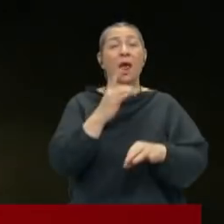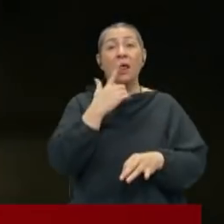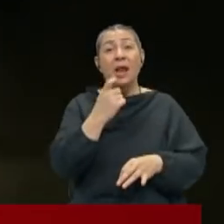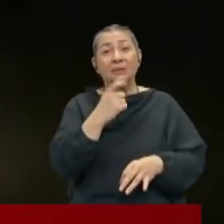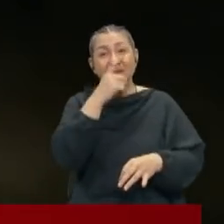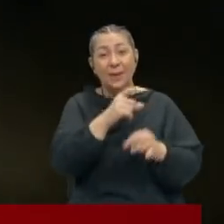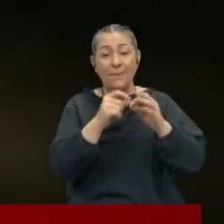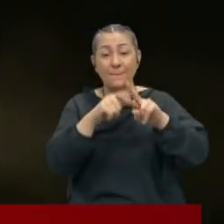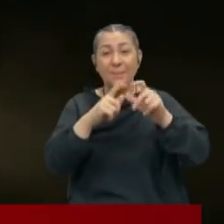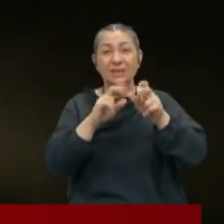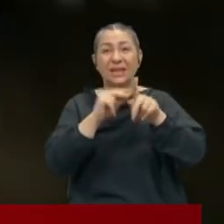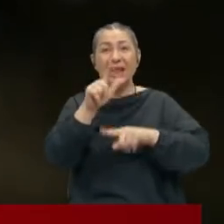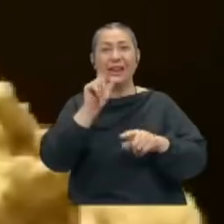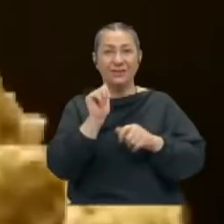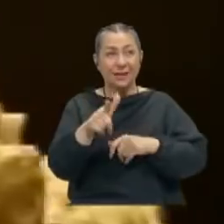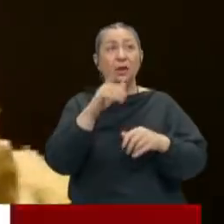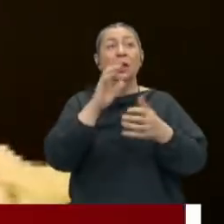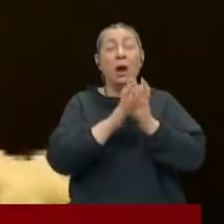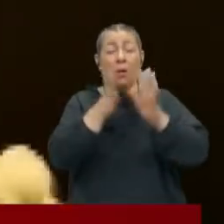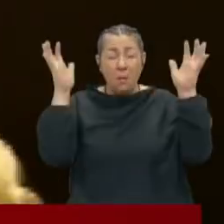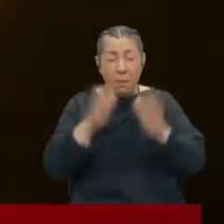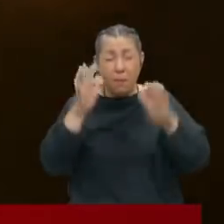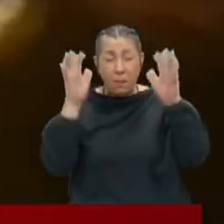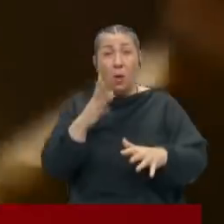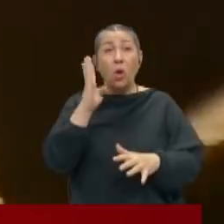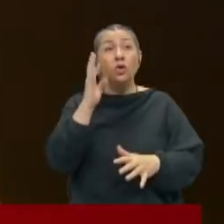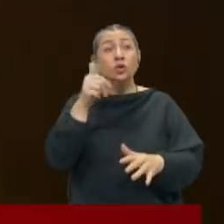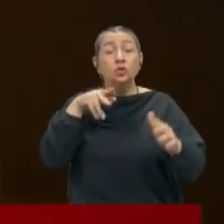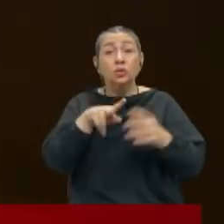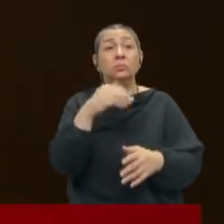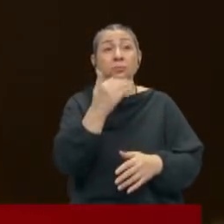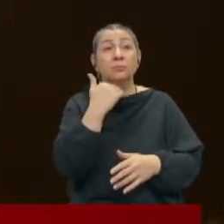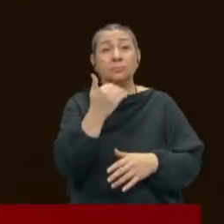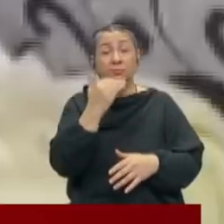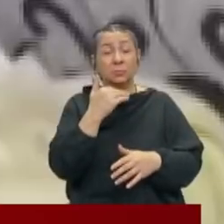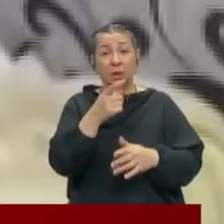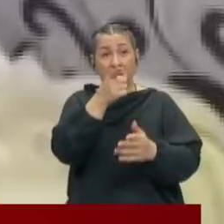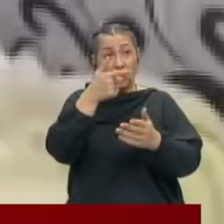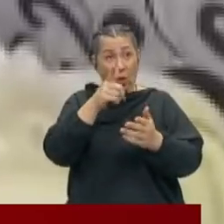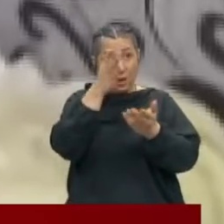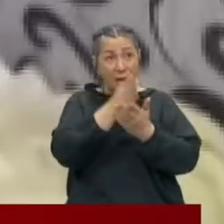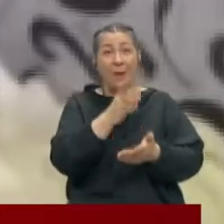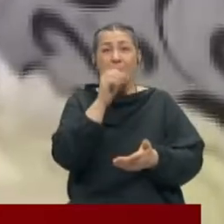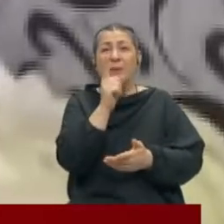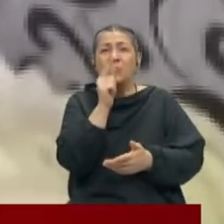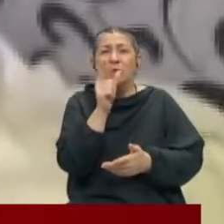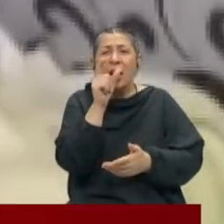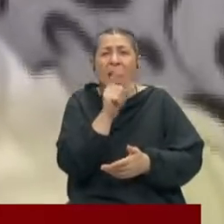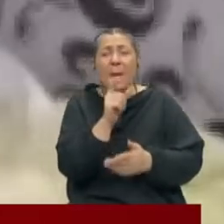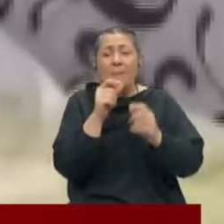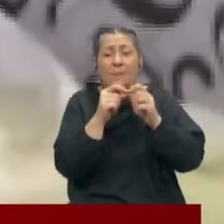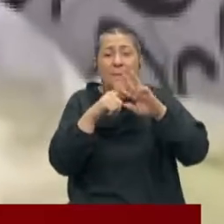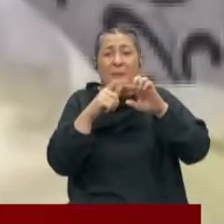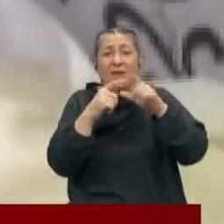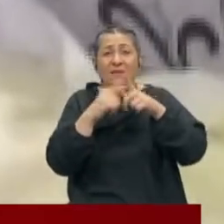Baskin ilçesinde de kar ve tipi nedeniyle 4 gündür ulaşım sağlanamayan Altınuşağı Doğanlar Mezrası'nda 1,5 aylık Berfin